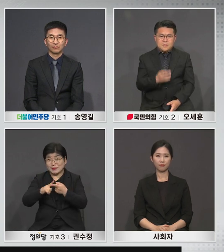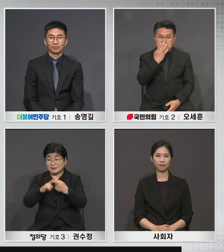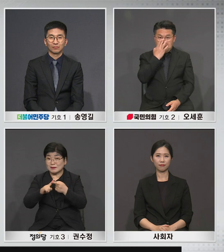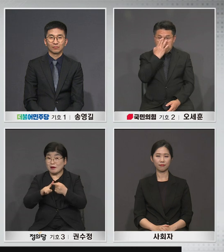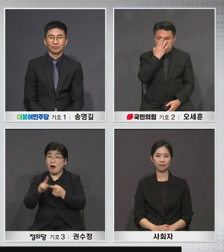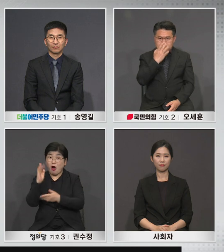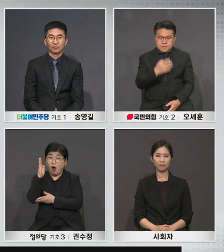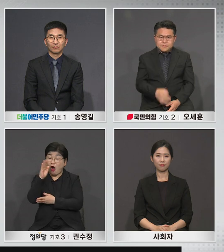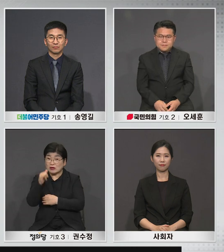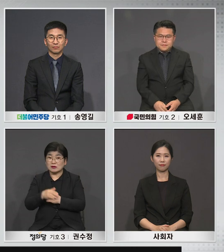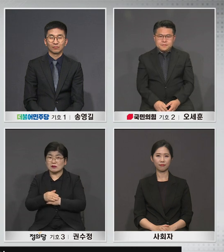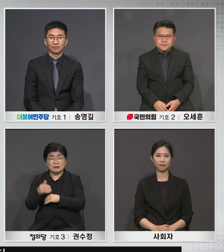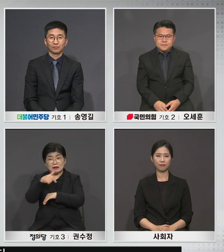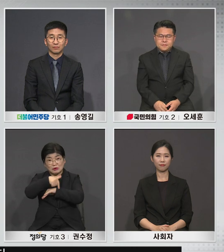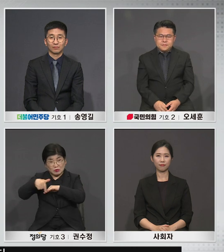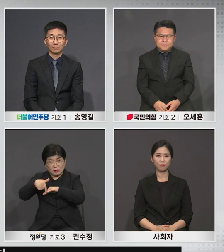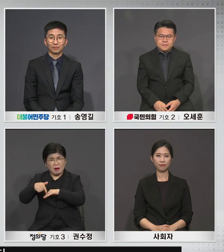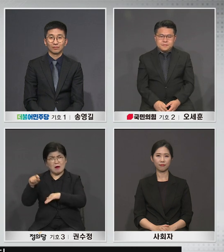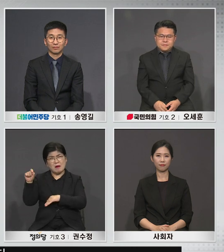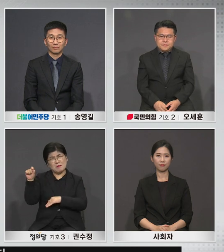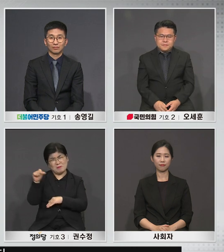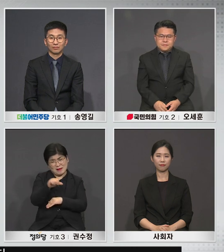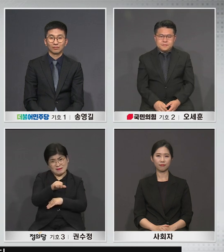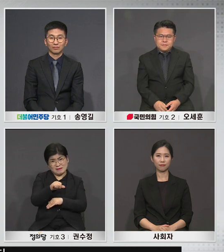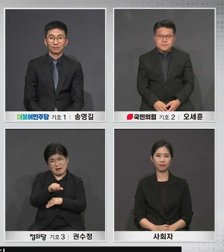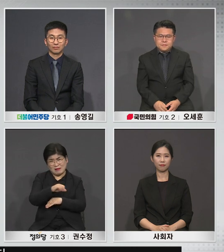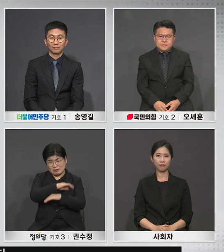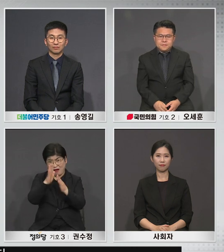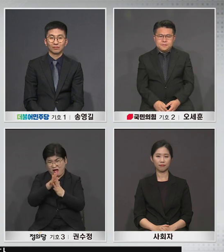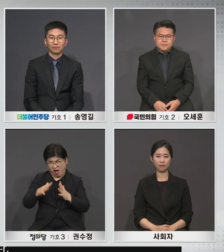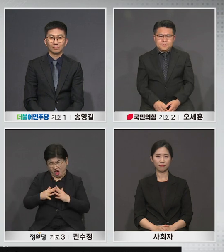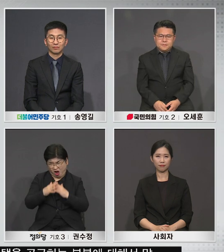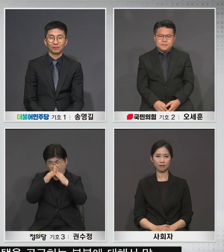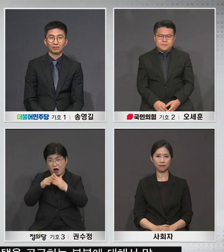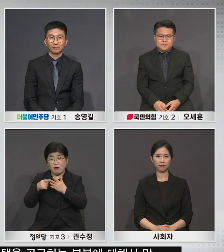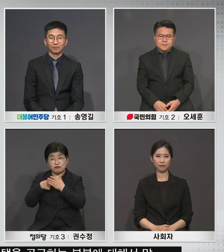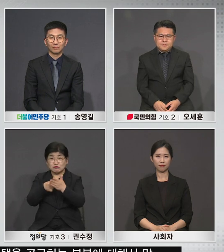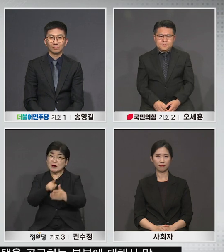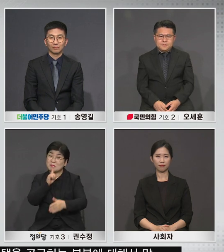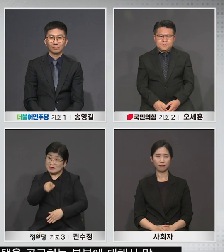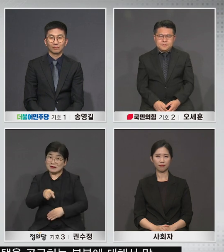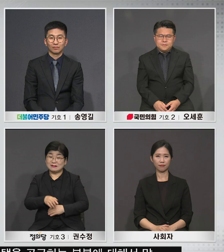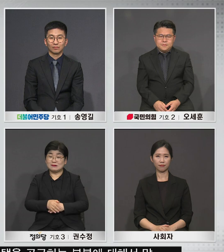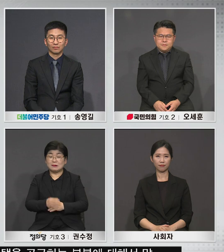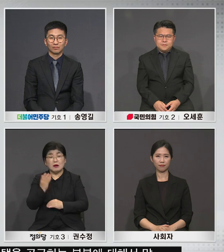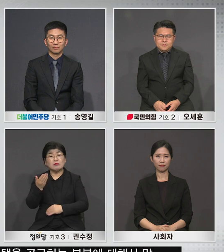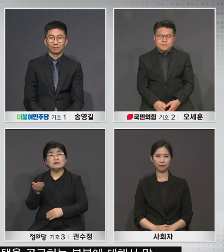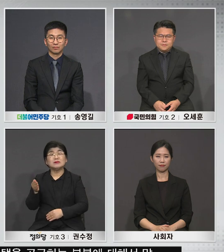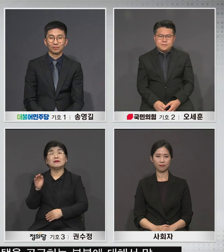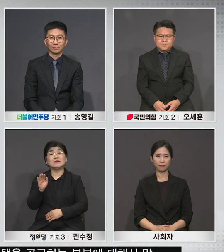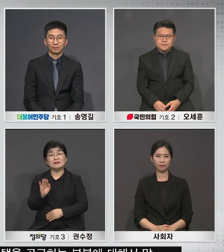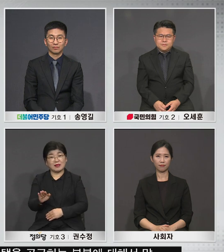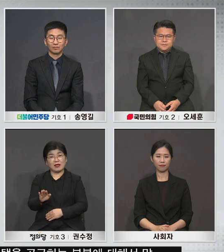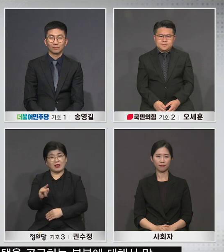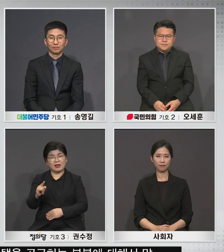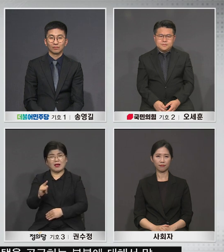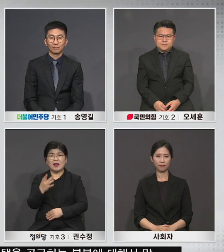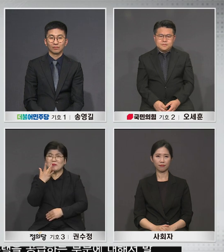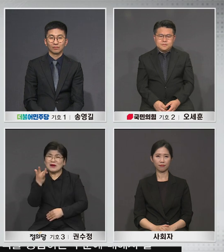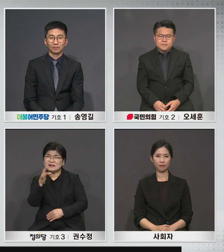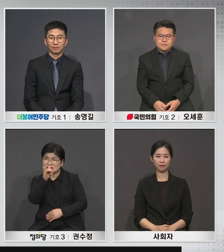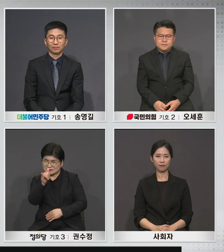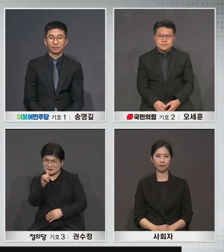신통기획이 굉장히 빠르게 개발을 추진하겠다는 말씀을 주고 계십니다. 하지만 여기서 삭제된 것 중에 가장